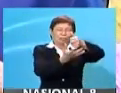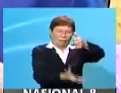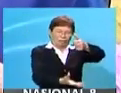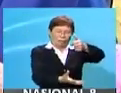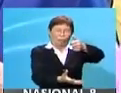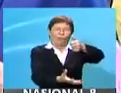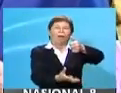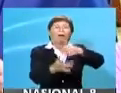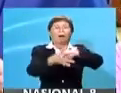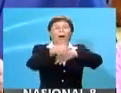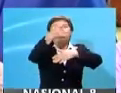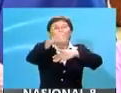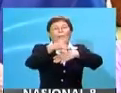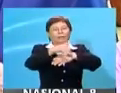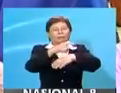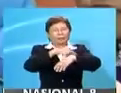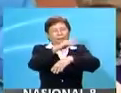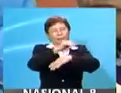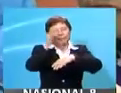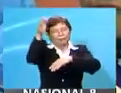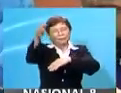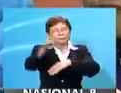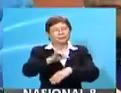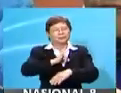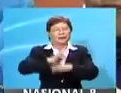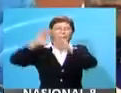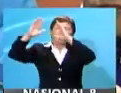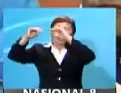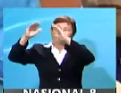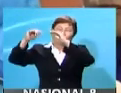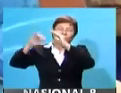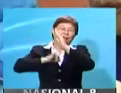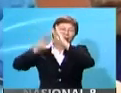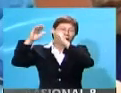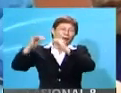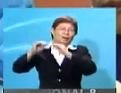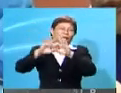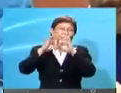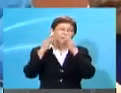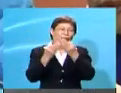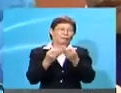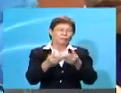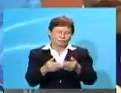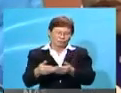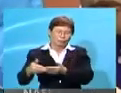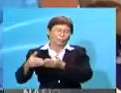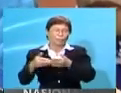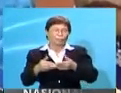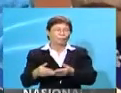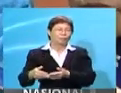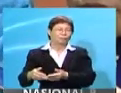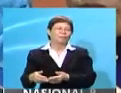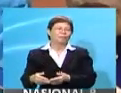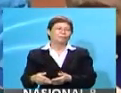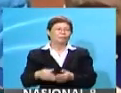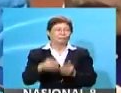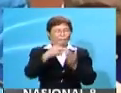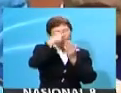untuk anak kami untuk masa akan datang Saya harap program ni agap disambung pada masa-masa yang